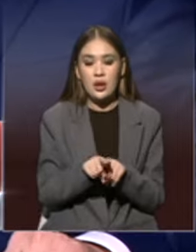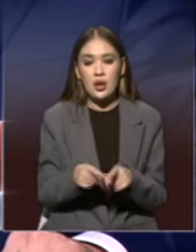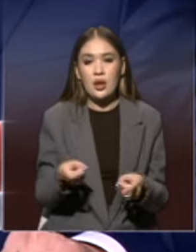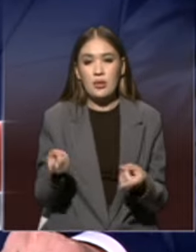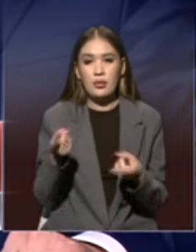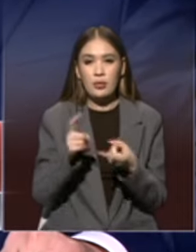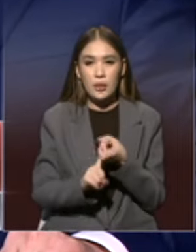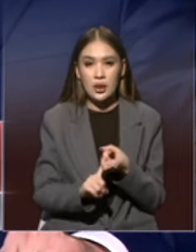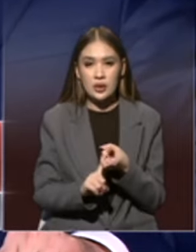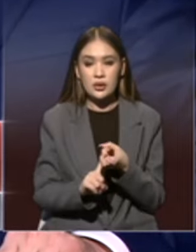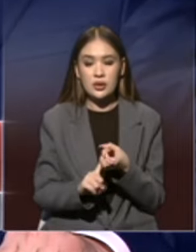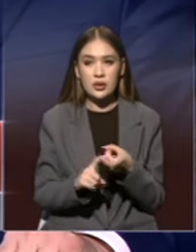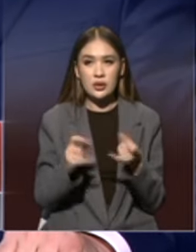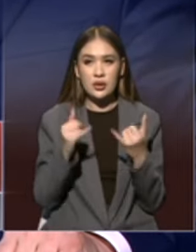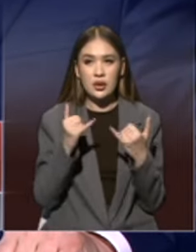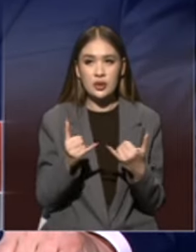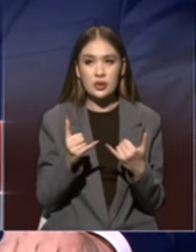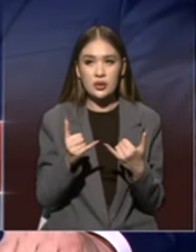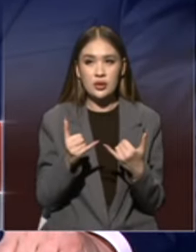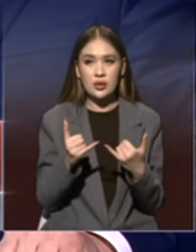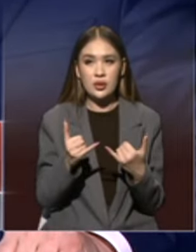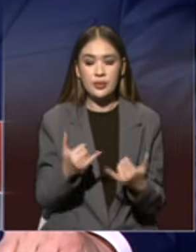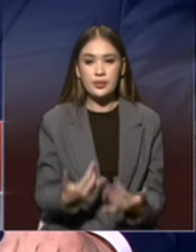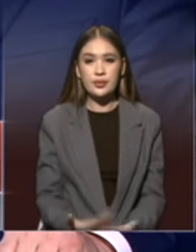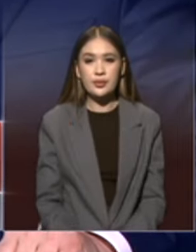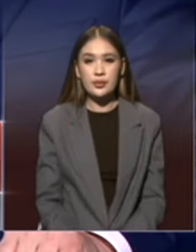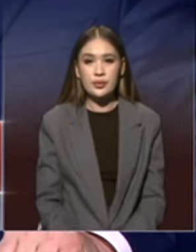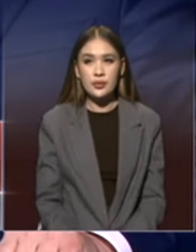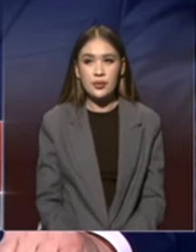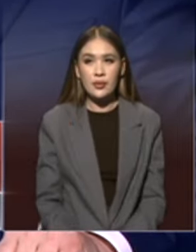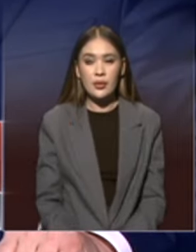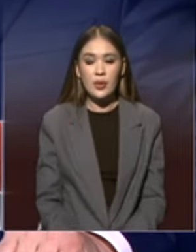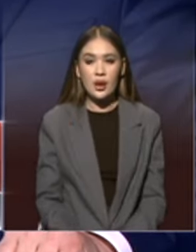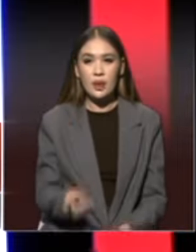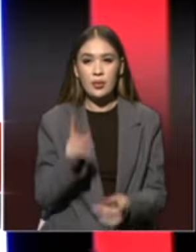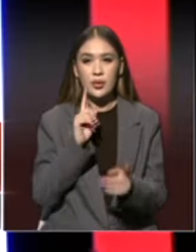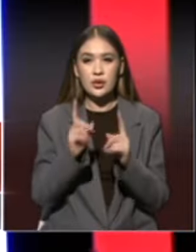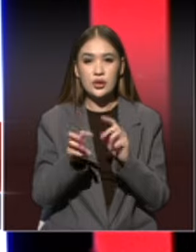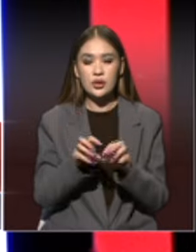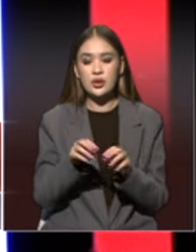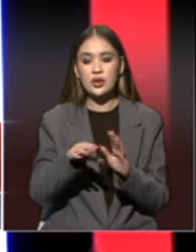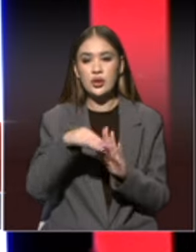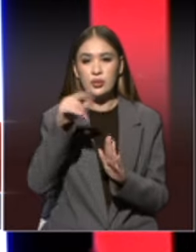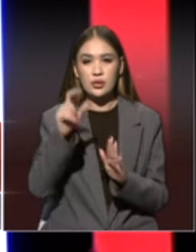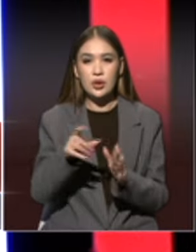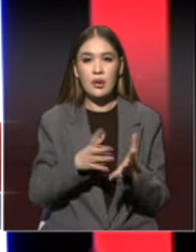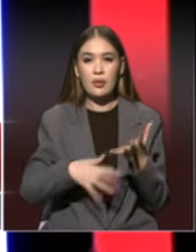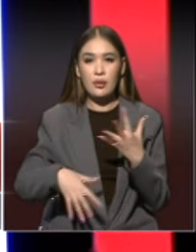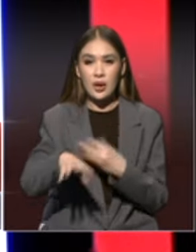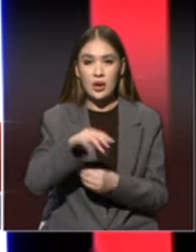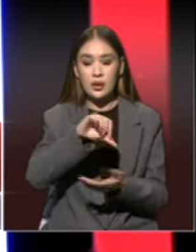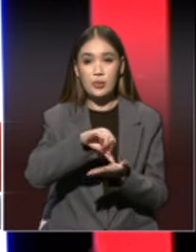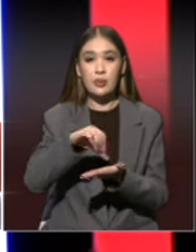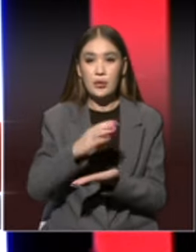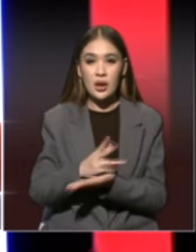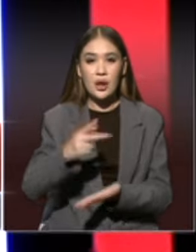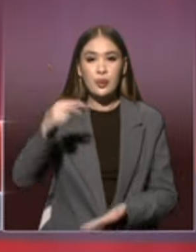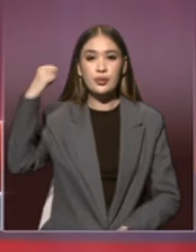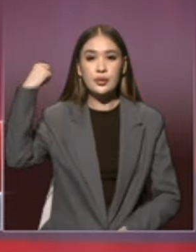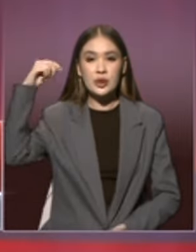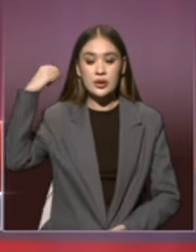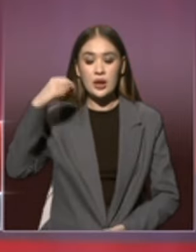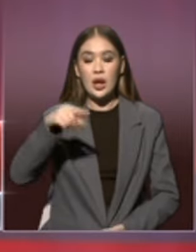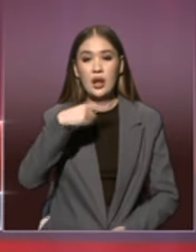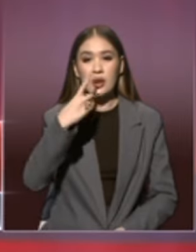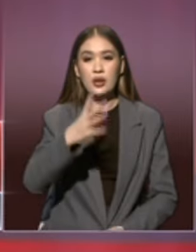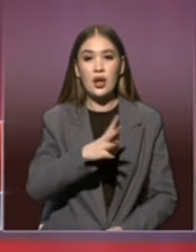бар ғой, құрметті бүгінгі ашық алаңды жүргізуші. Мен бұл мәжіліс депутаты бәрі отыр ғой. Президенттің өзі ең баста мартта сөйлегенде